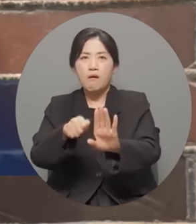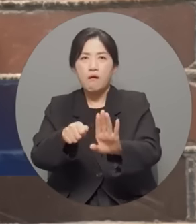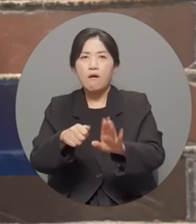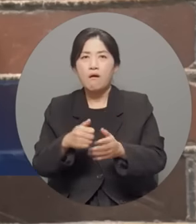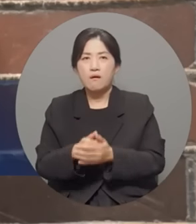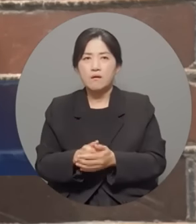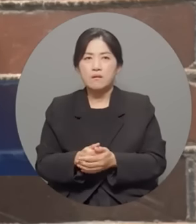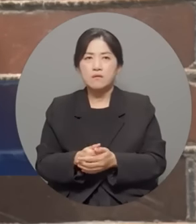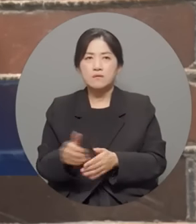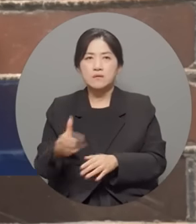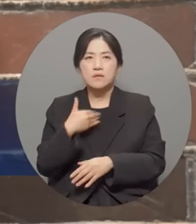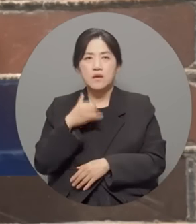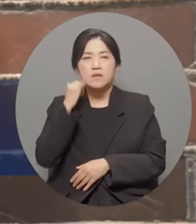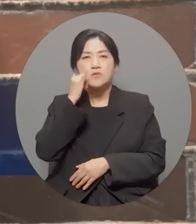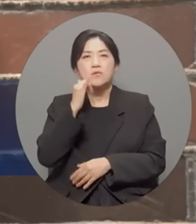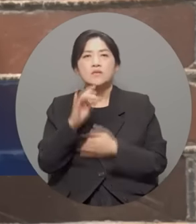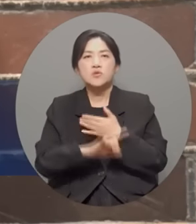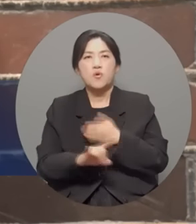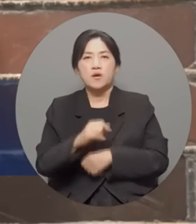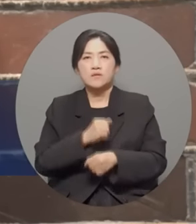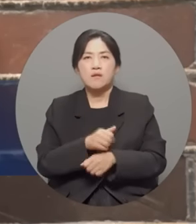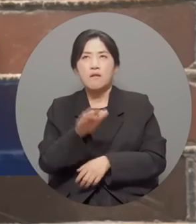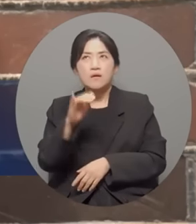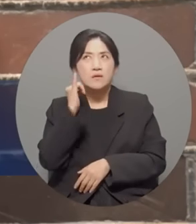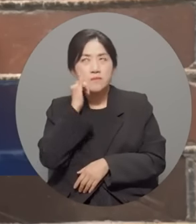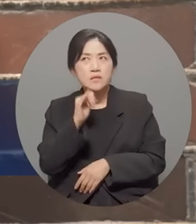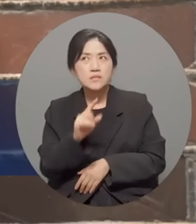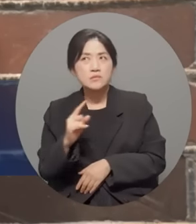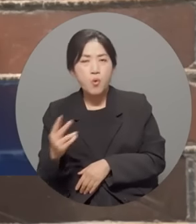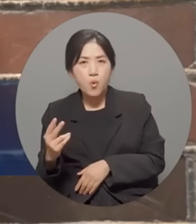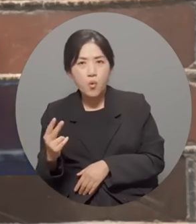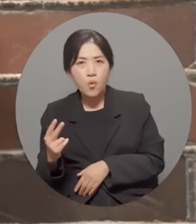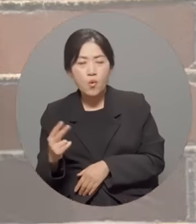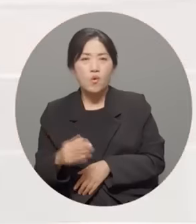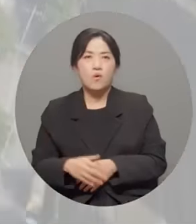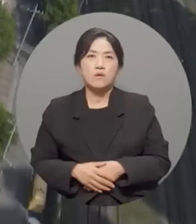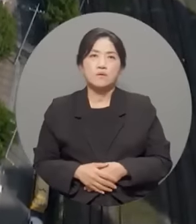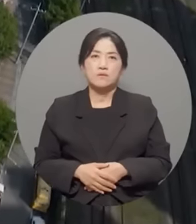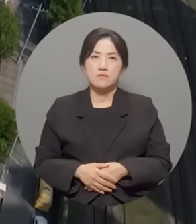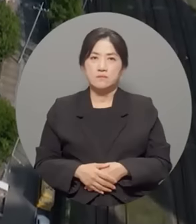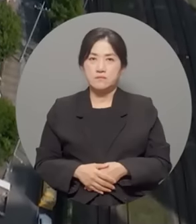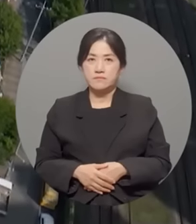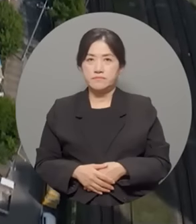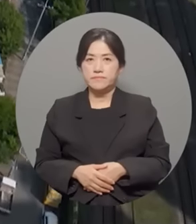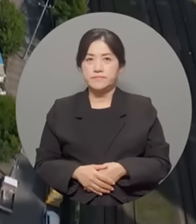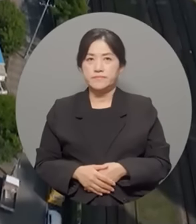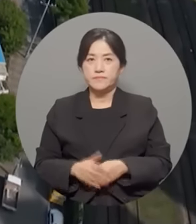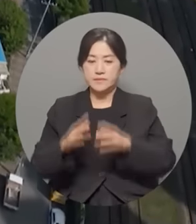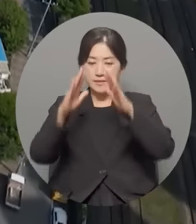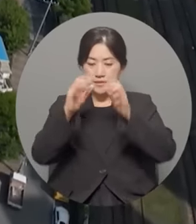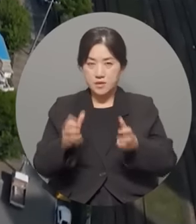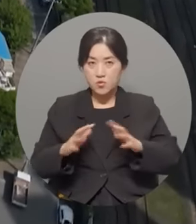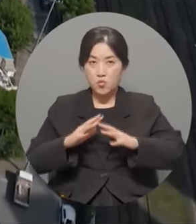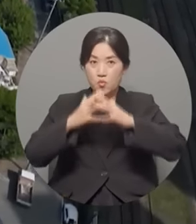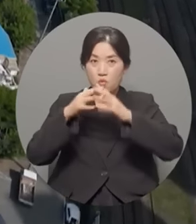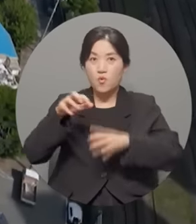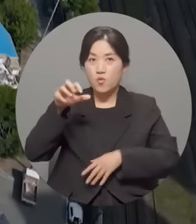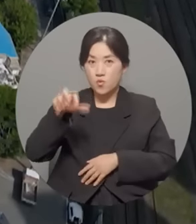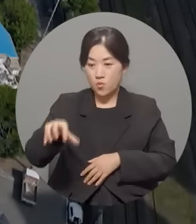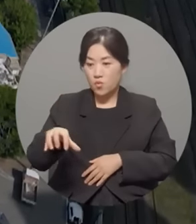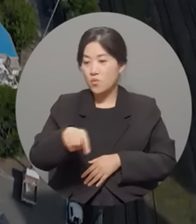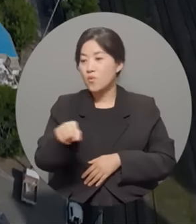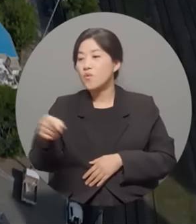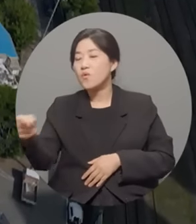이제 저기 전화하는 척을 했어. 여보세요? 파출소죠? 재개발 공사가 한창인 공사장